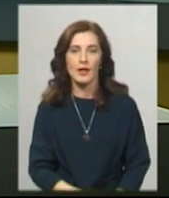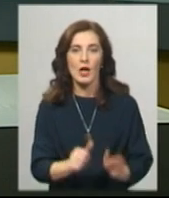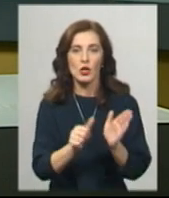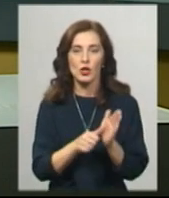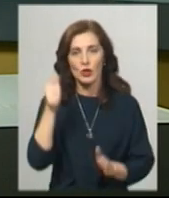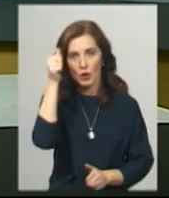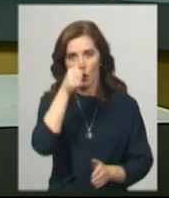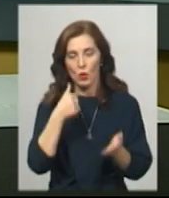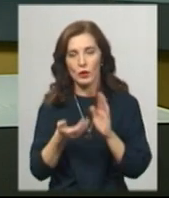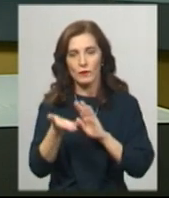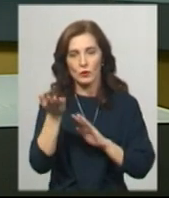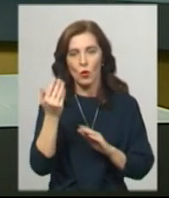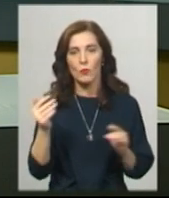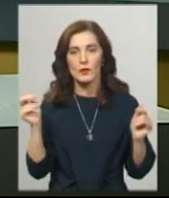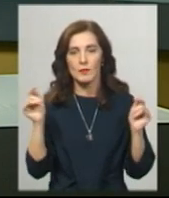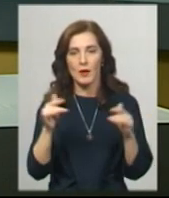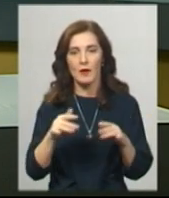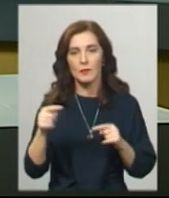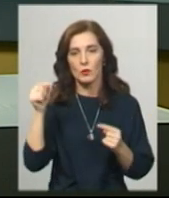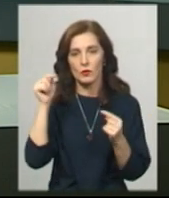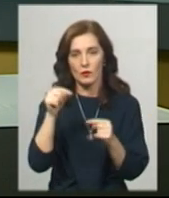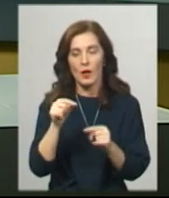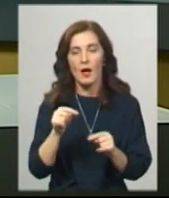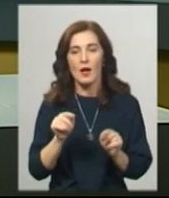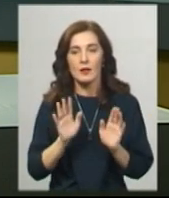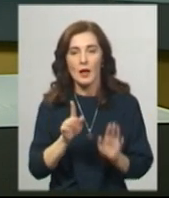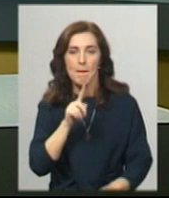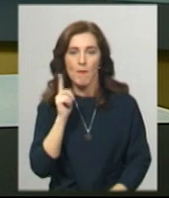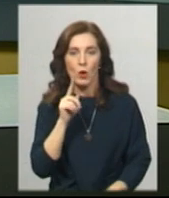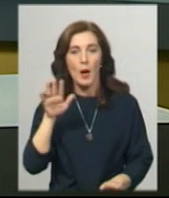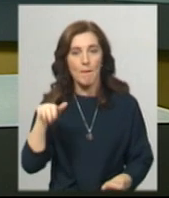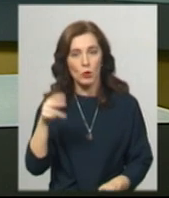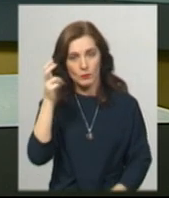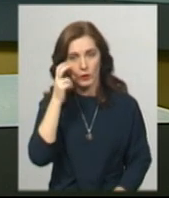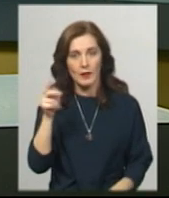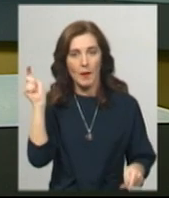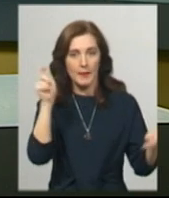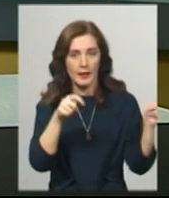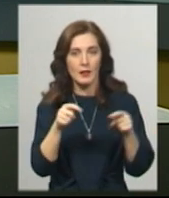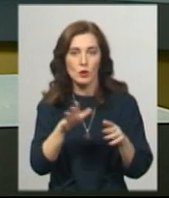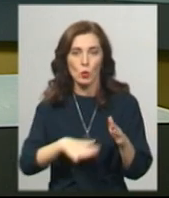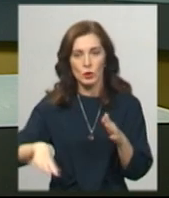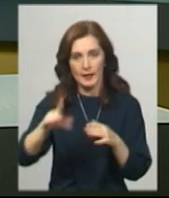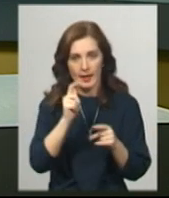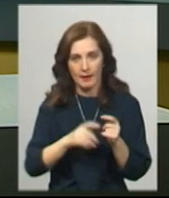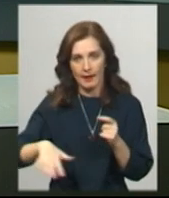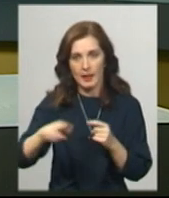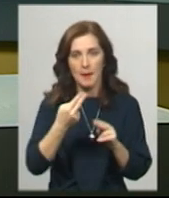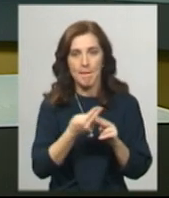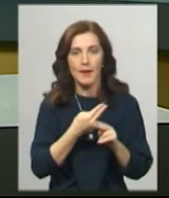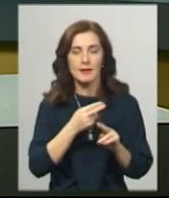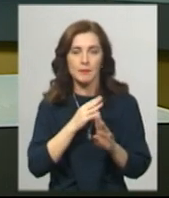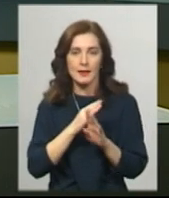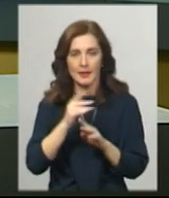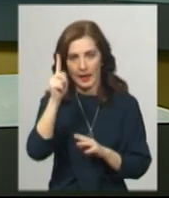6 років тому на Майдані зібрались протестувальники, переважно молодь. Потім до Києва їхали люди з усієї країни. Без смертей протест